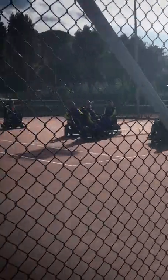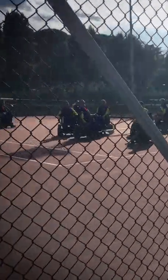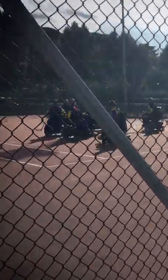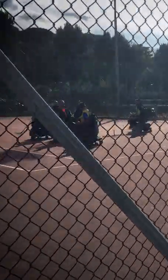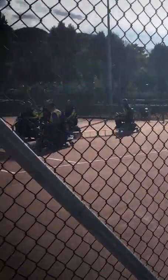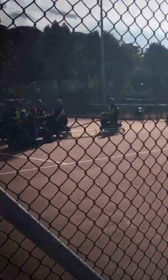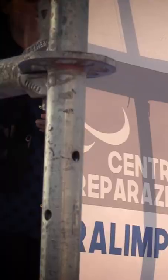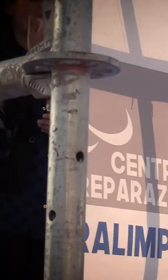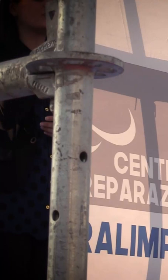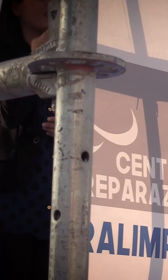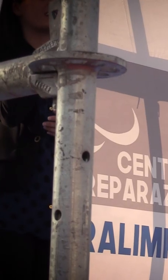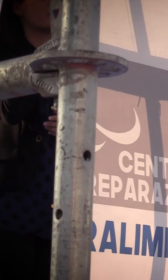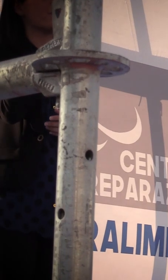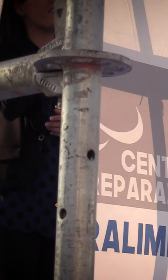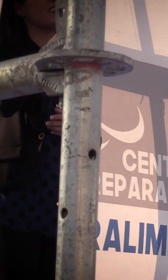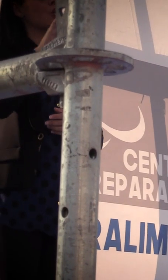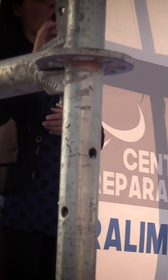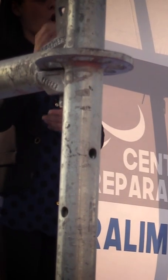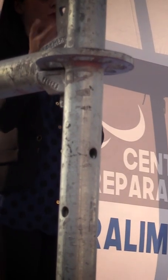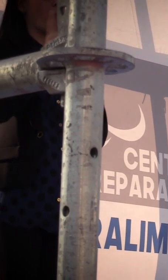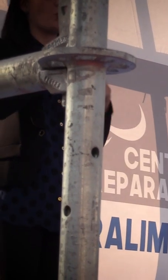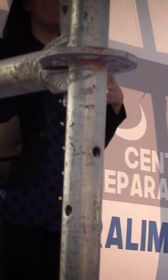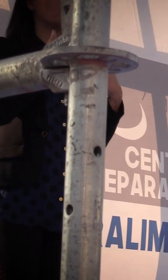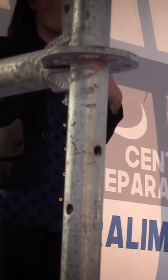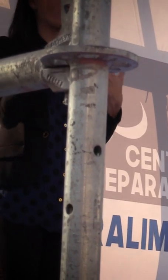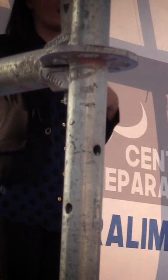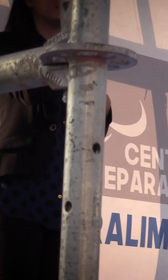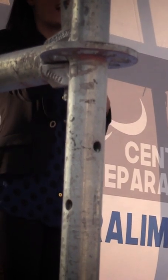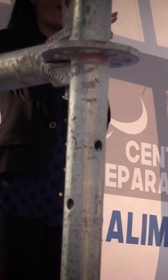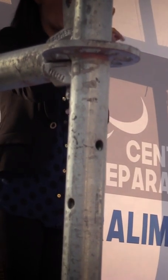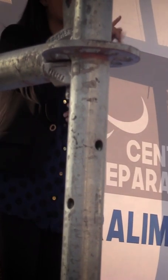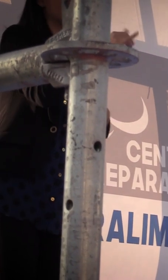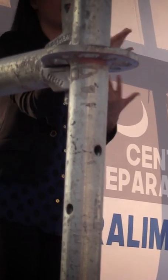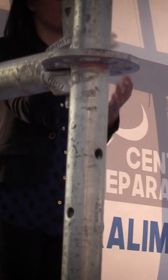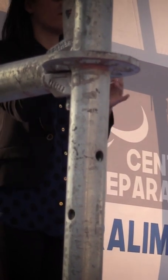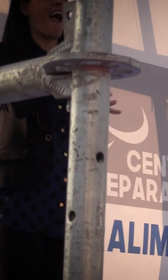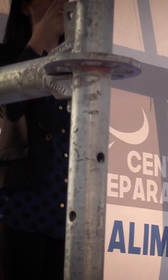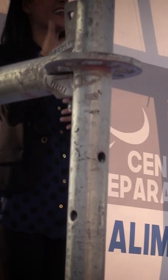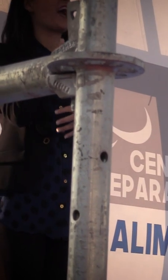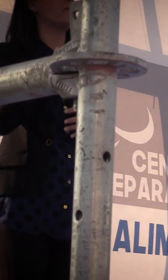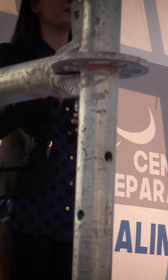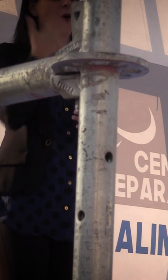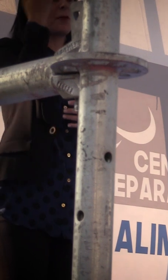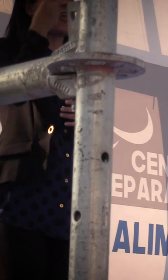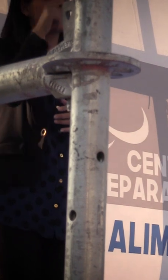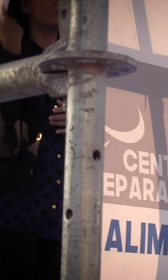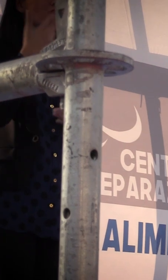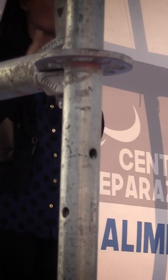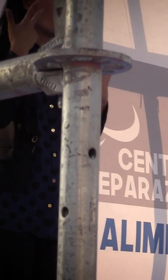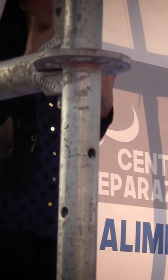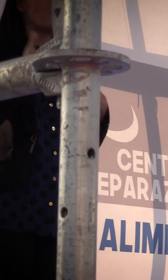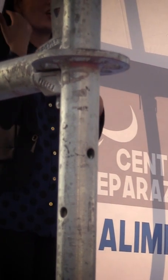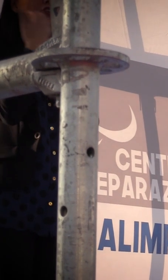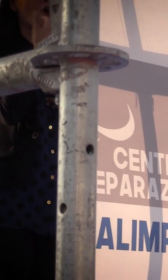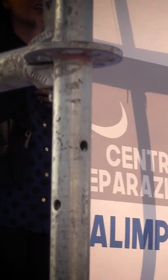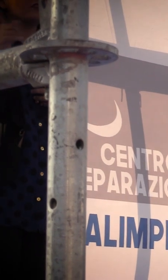di bebe vio penso alla gioia di alex zanardi e di pian tanti altri campioni che portano lo